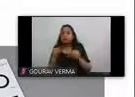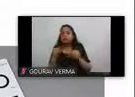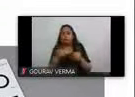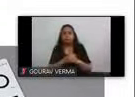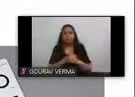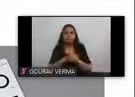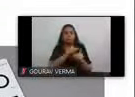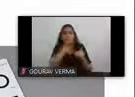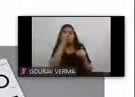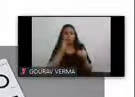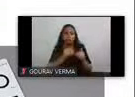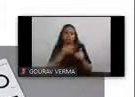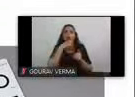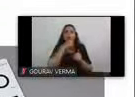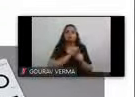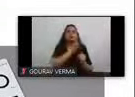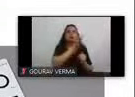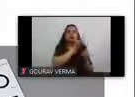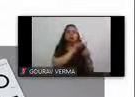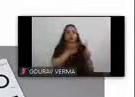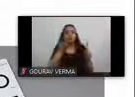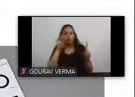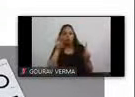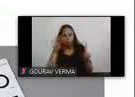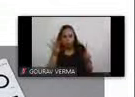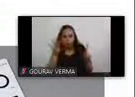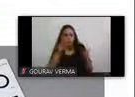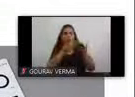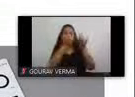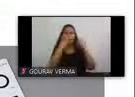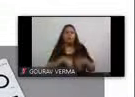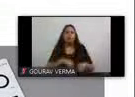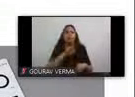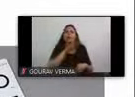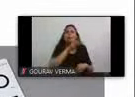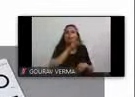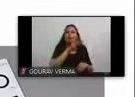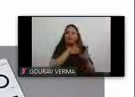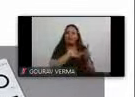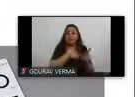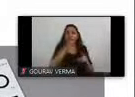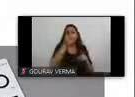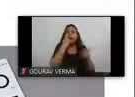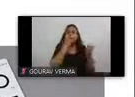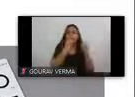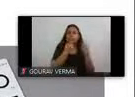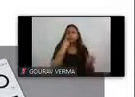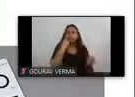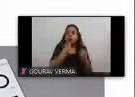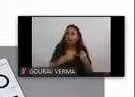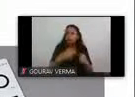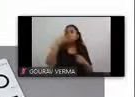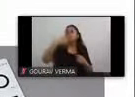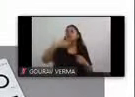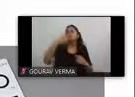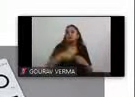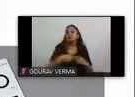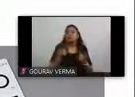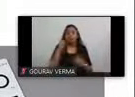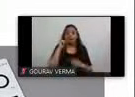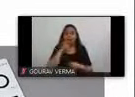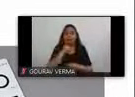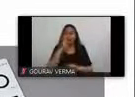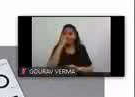age and 4 to 2 years of old. These are all LIA charts. इसमें आप पूछ सकते हैं कि if it is a deaf blind child, hearing impairment है,